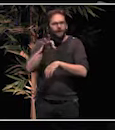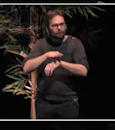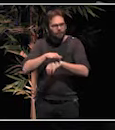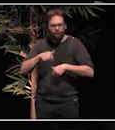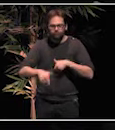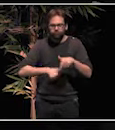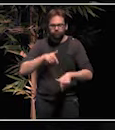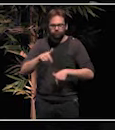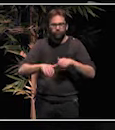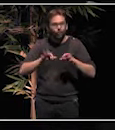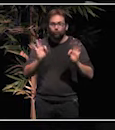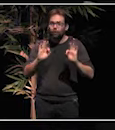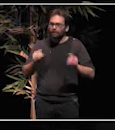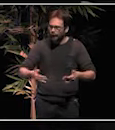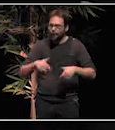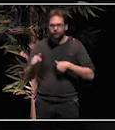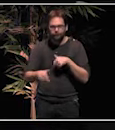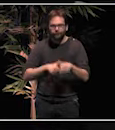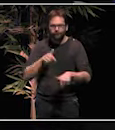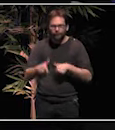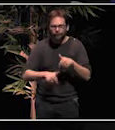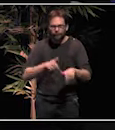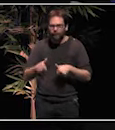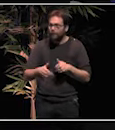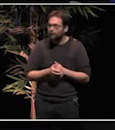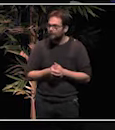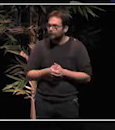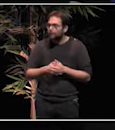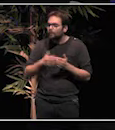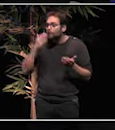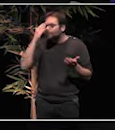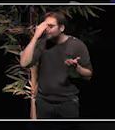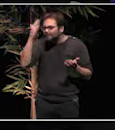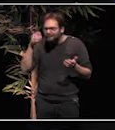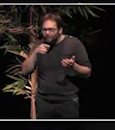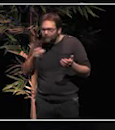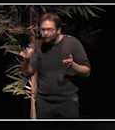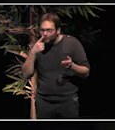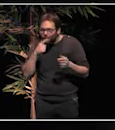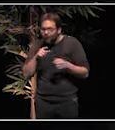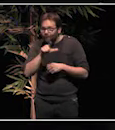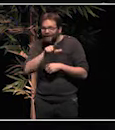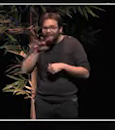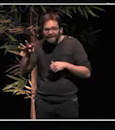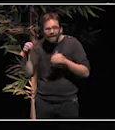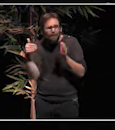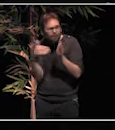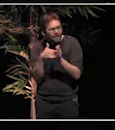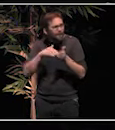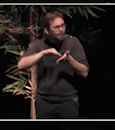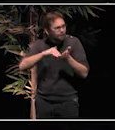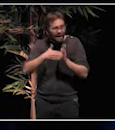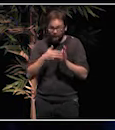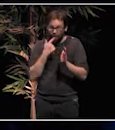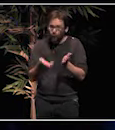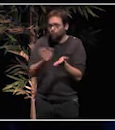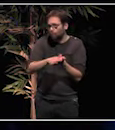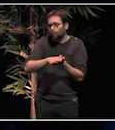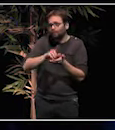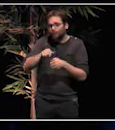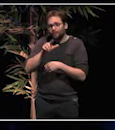faudrait qu'elle marche. Donc si vous êtes, si vous n'avez pas séché les cours de maths, vous êtes capable de calculer du coup pour 24 000 mètres de dénivelé, donc c'est deux fois et demi plus. C'est